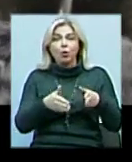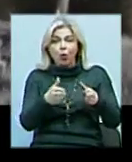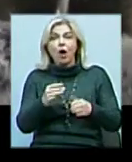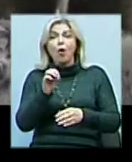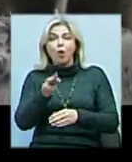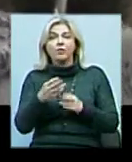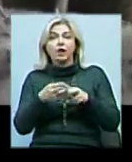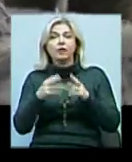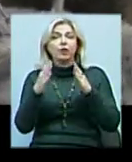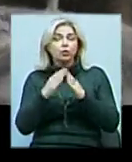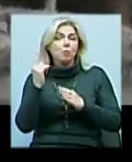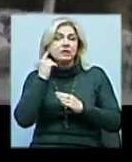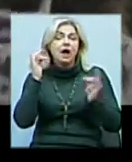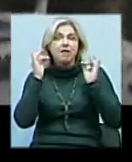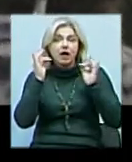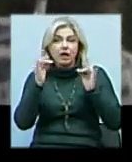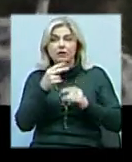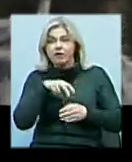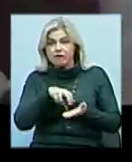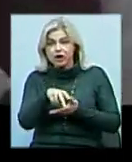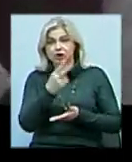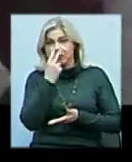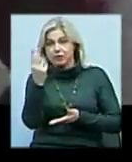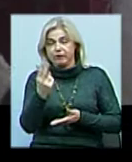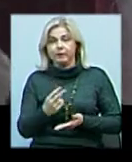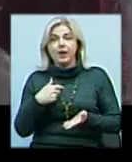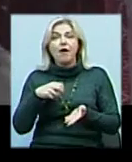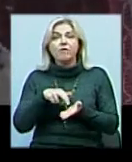дому. Каже, почула аварійні сирени, вийшла подивитись.